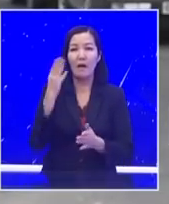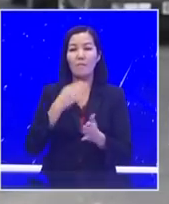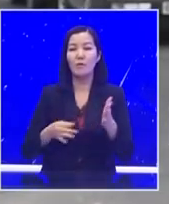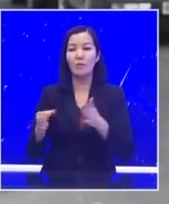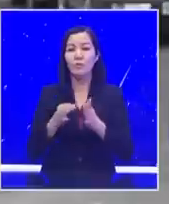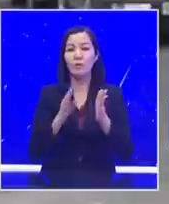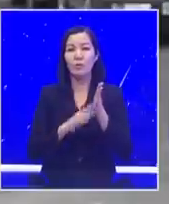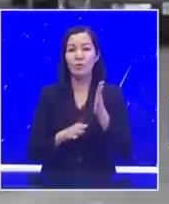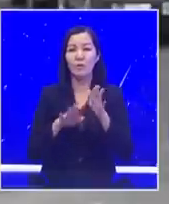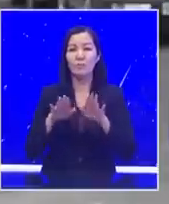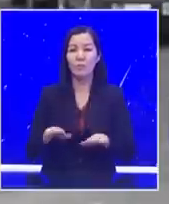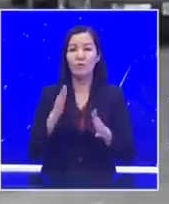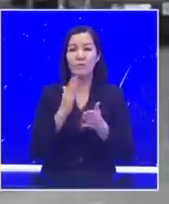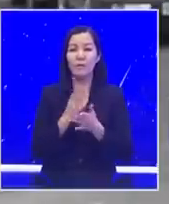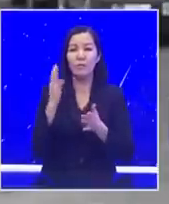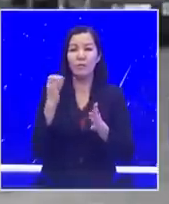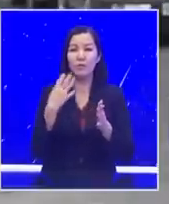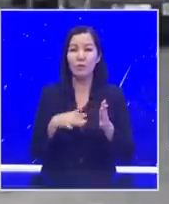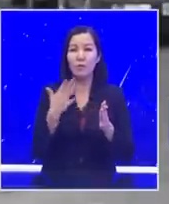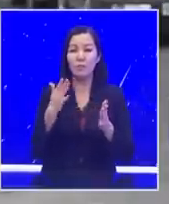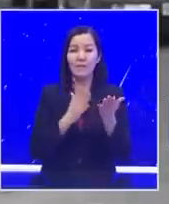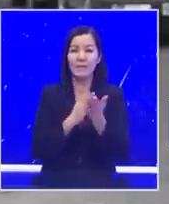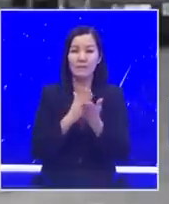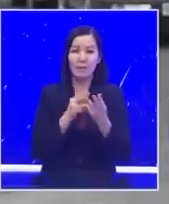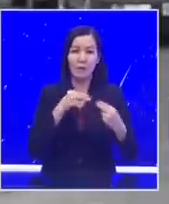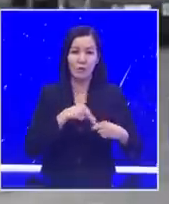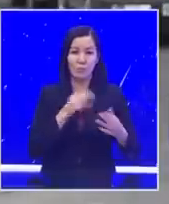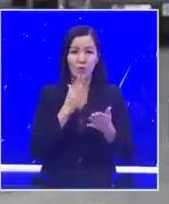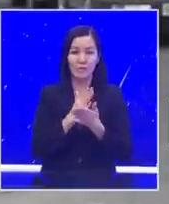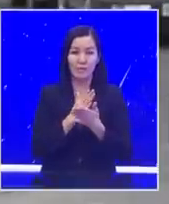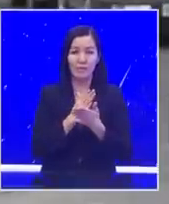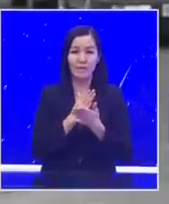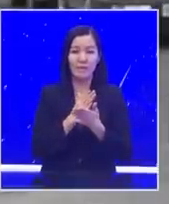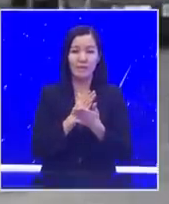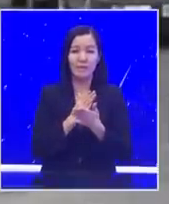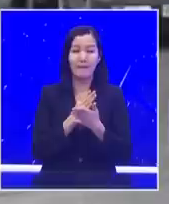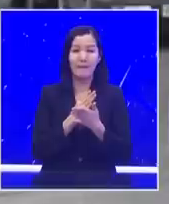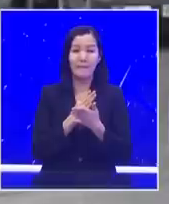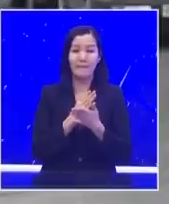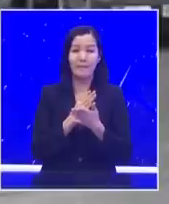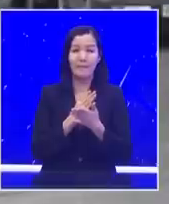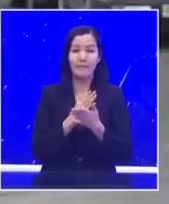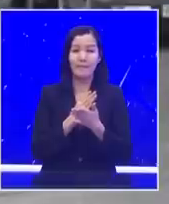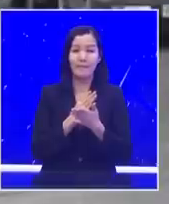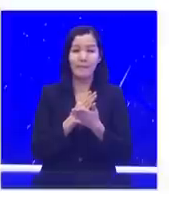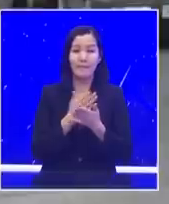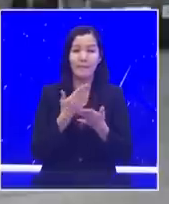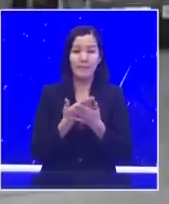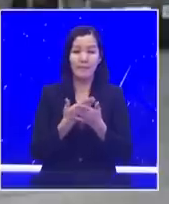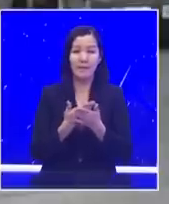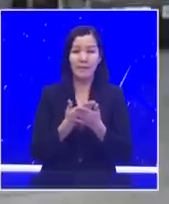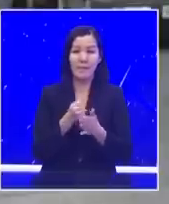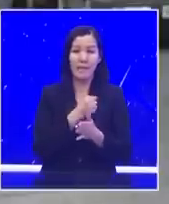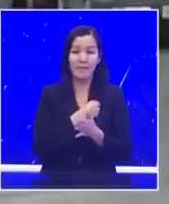пост қойылды, қазіргі күнде 455 қызметкеріміз жұмыс істеп жатыр сол посттарда. Одарға қазіргі уақытта мына